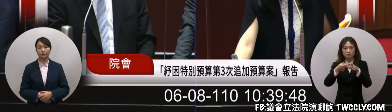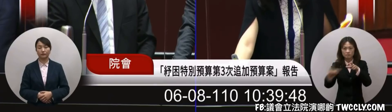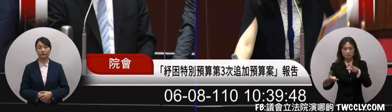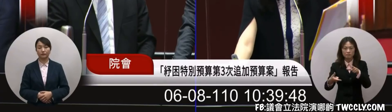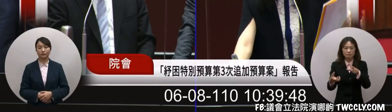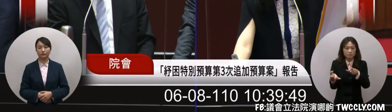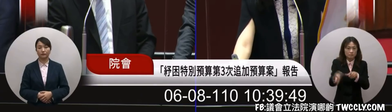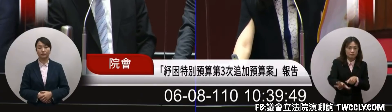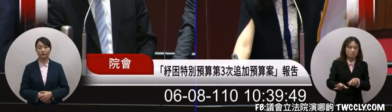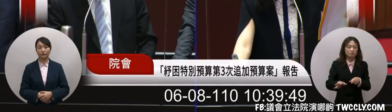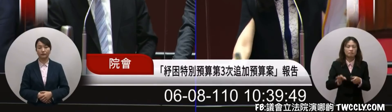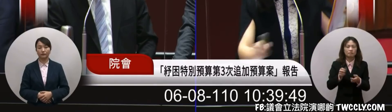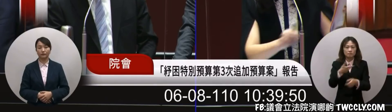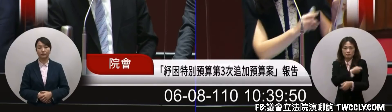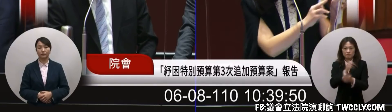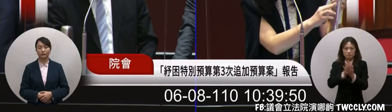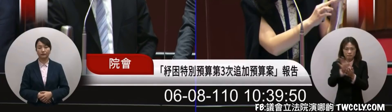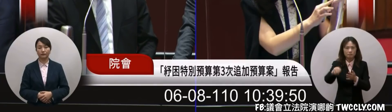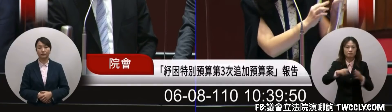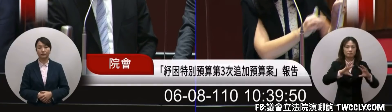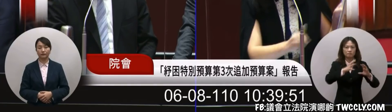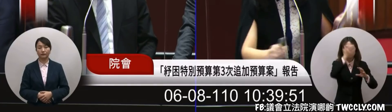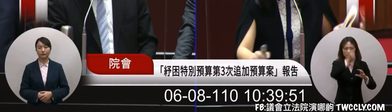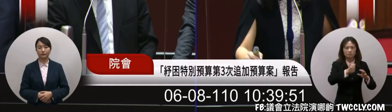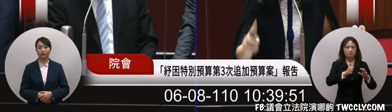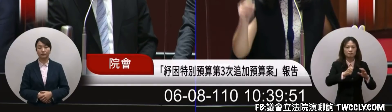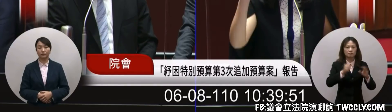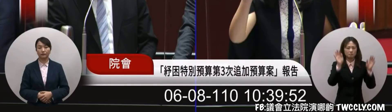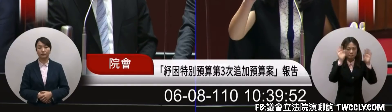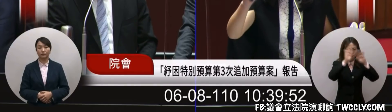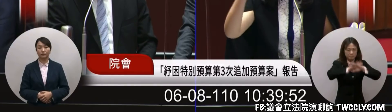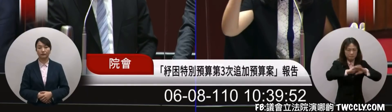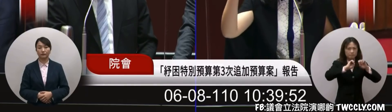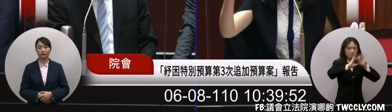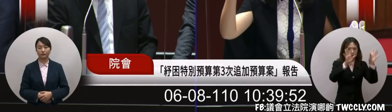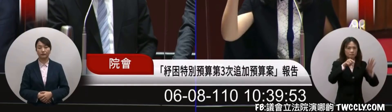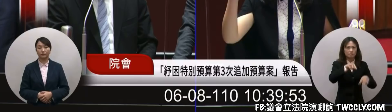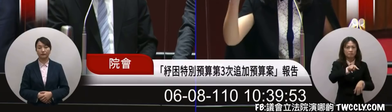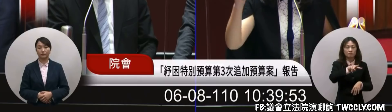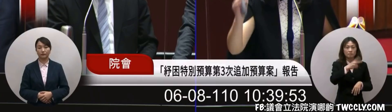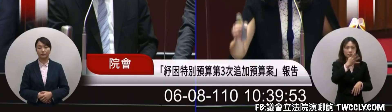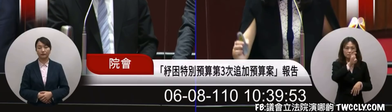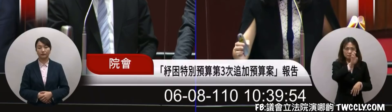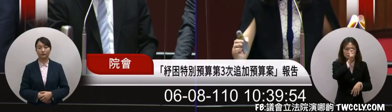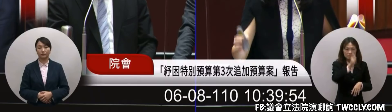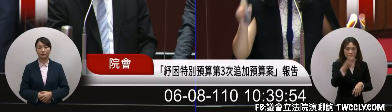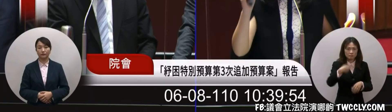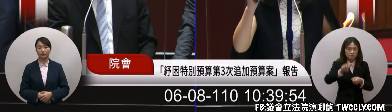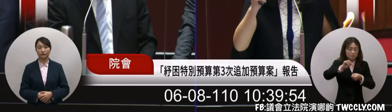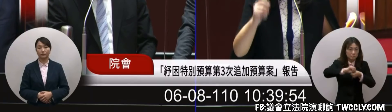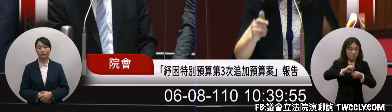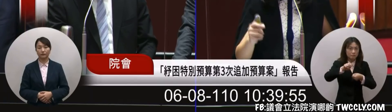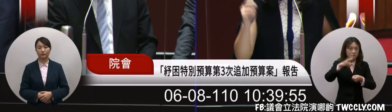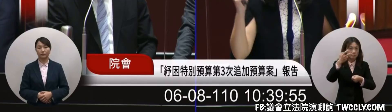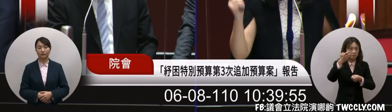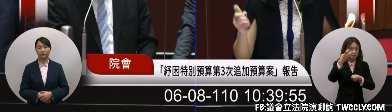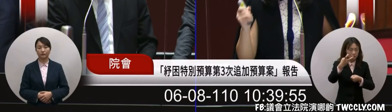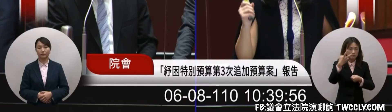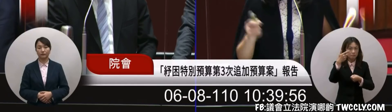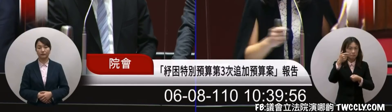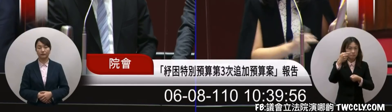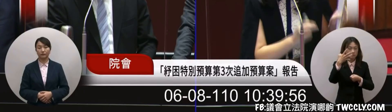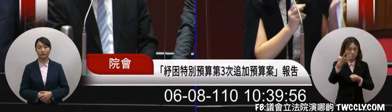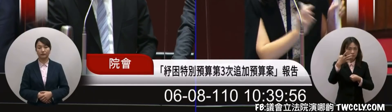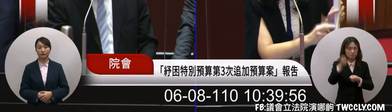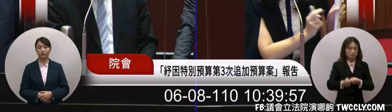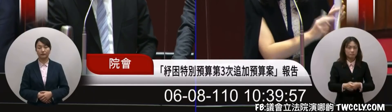要发文告诉我们说，原来这个预算264里面是40再加上224。我先不说为什么总统